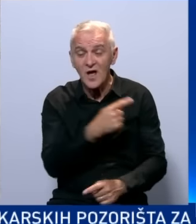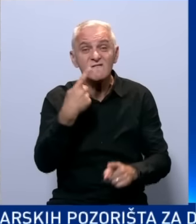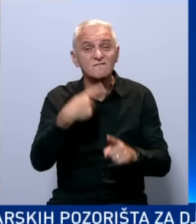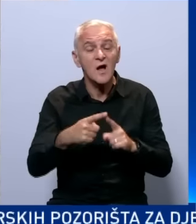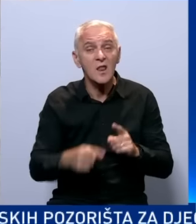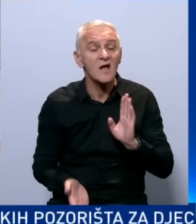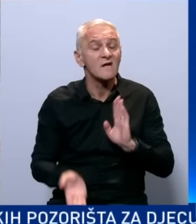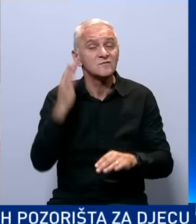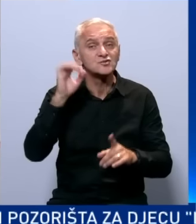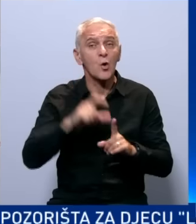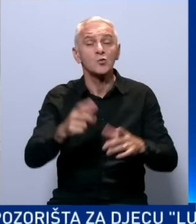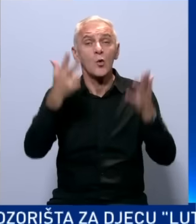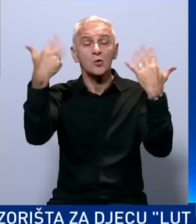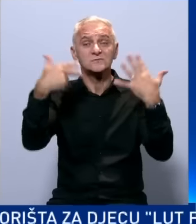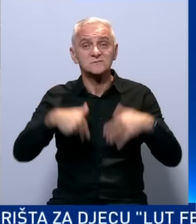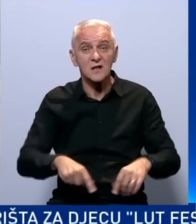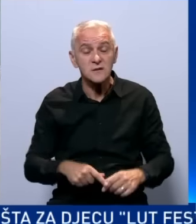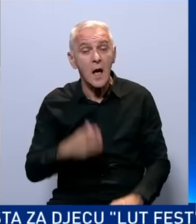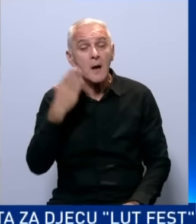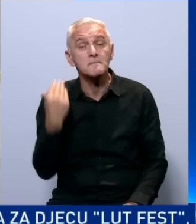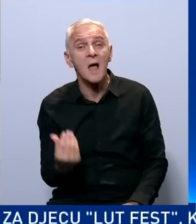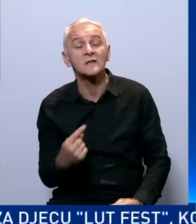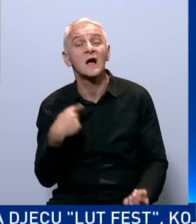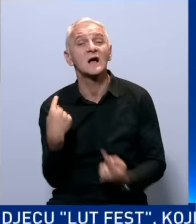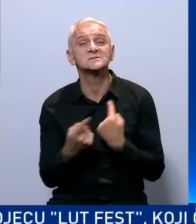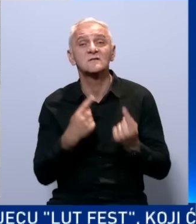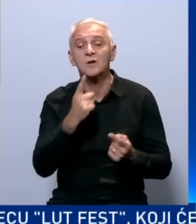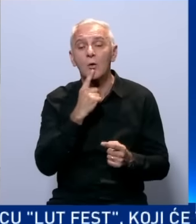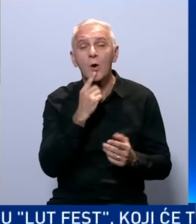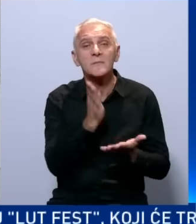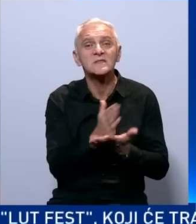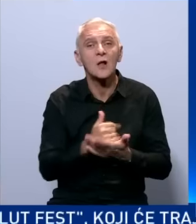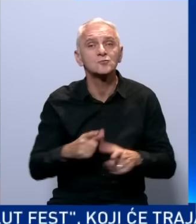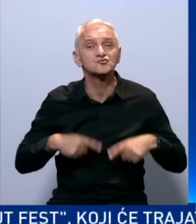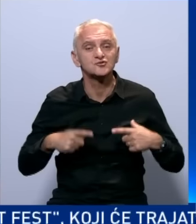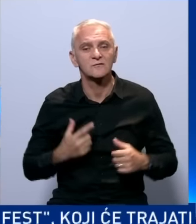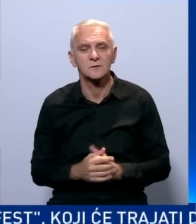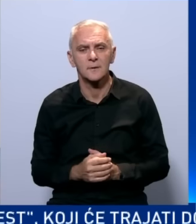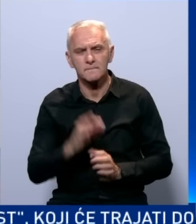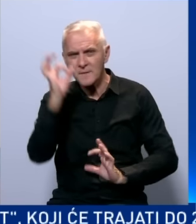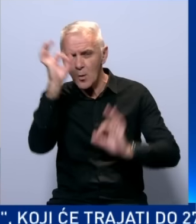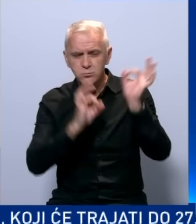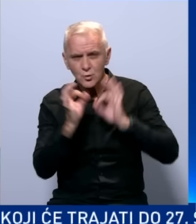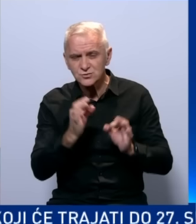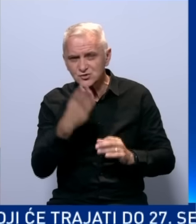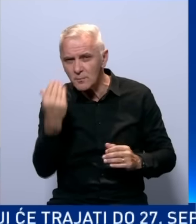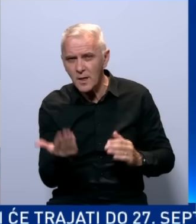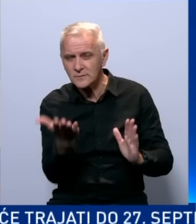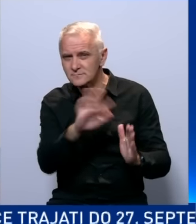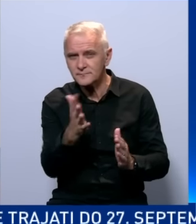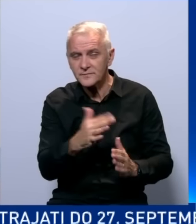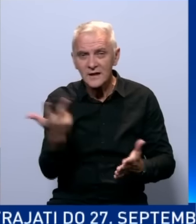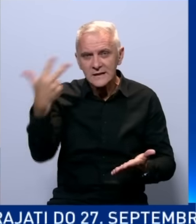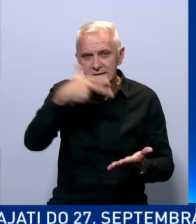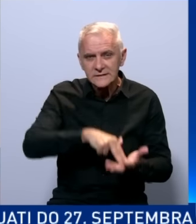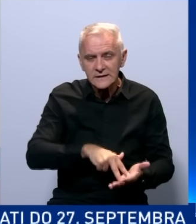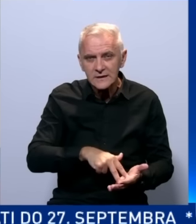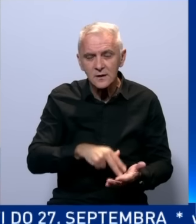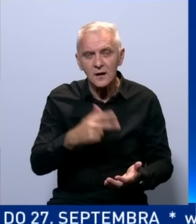od 80.000, a plaća ovisi od toga u kojoj pokrajini živite. Prosječna plata je negdje između 3.000